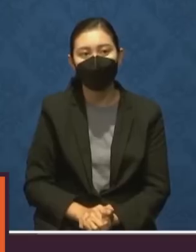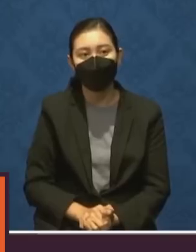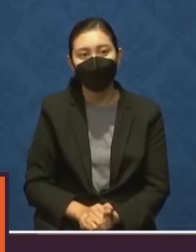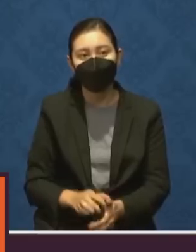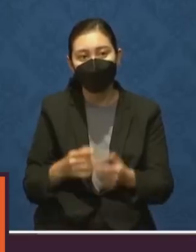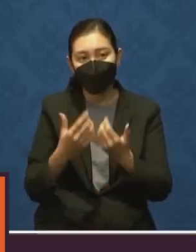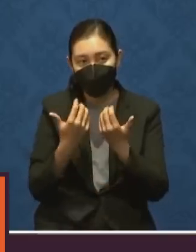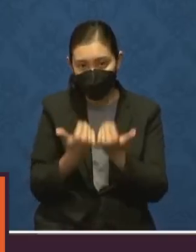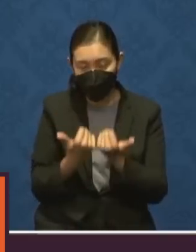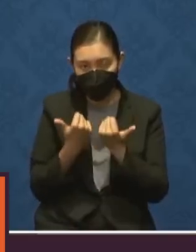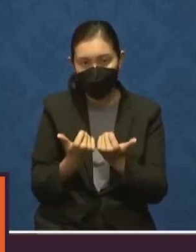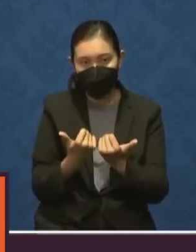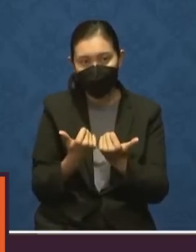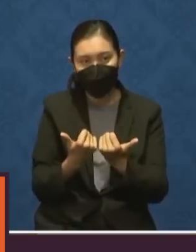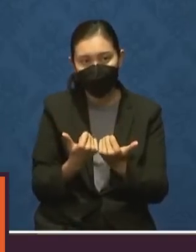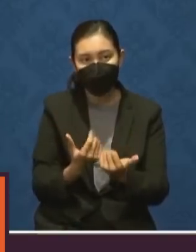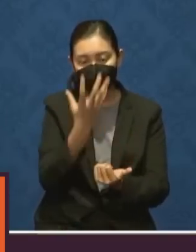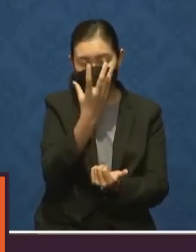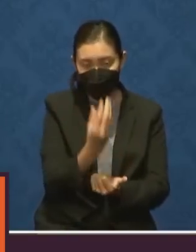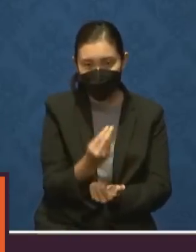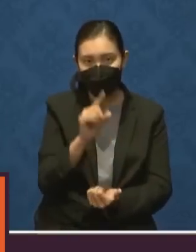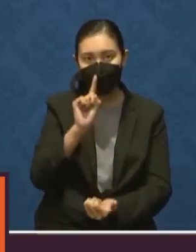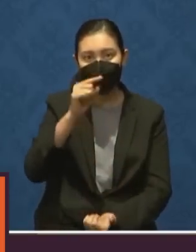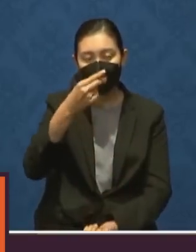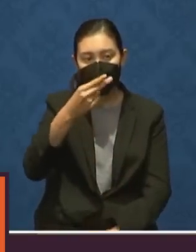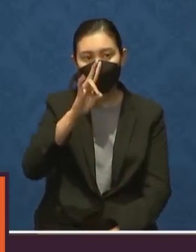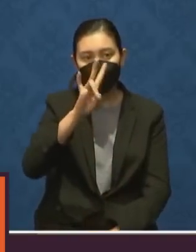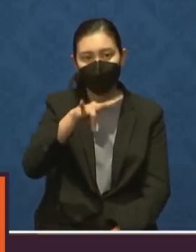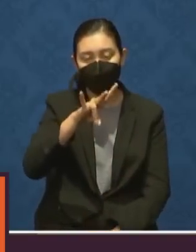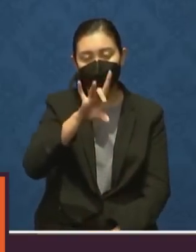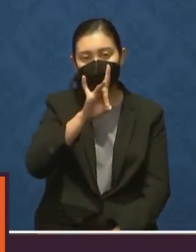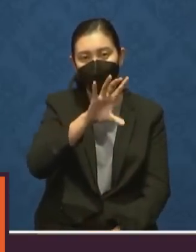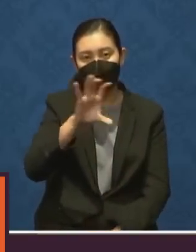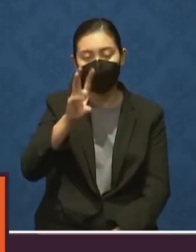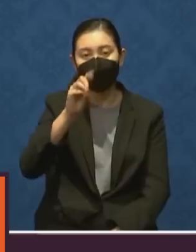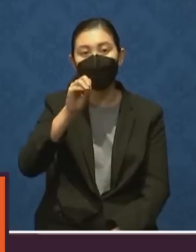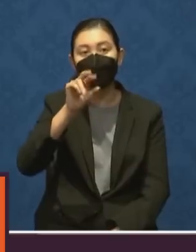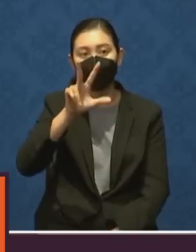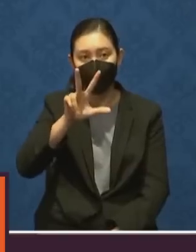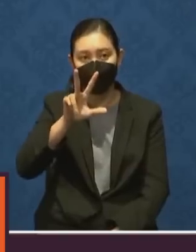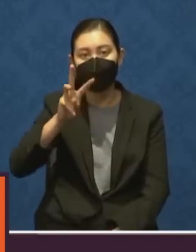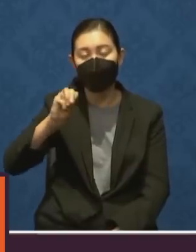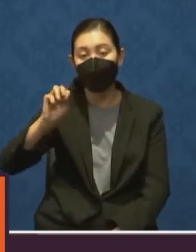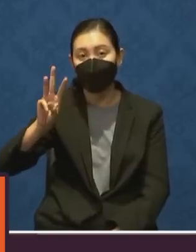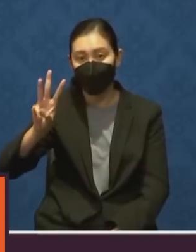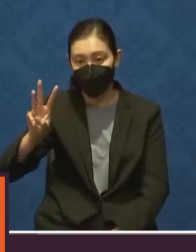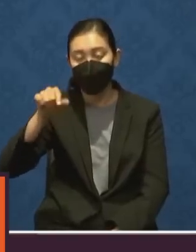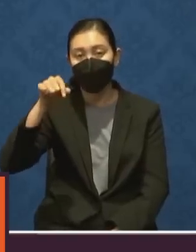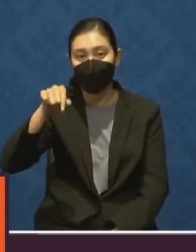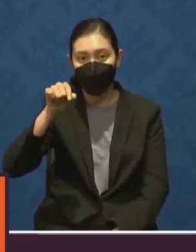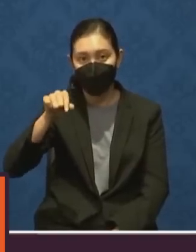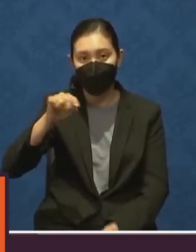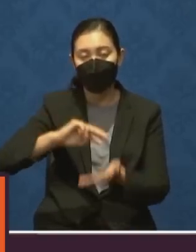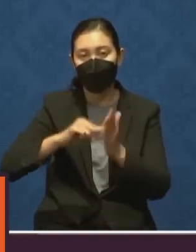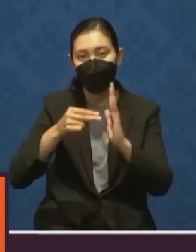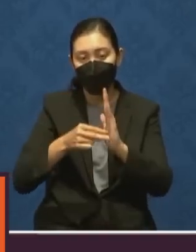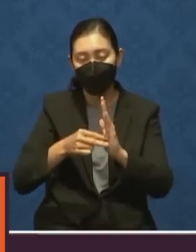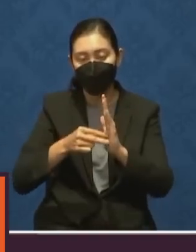รนี้เป็ตนทของประชาชนทุคนที่ตองมาหารจ่ายให้กบกมทุน